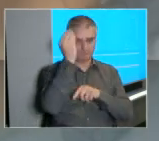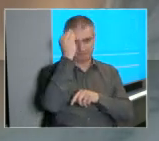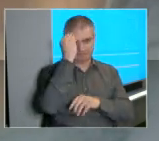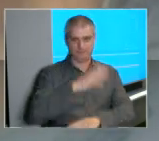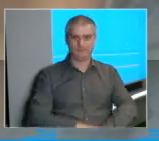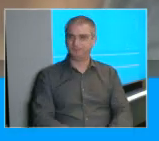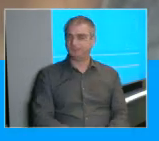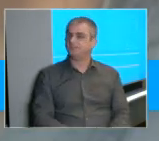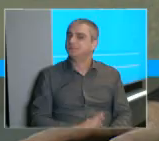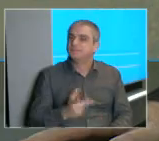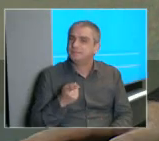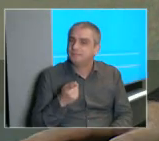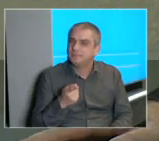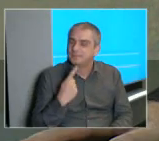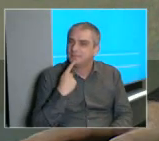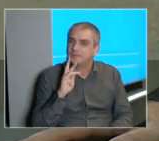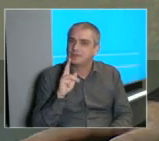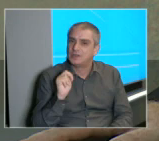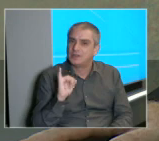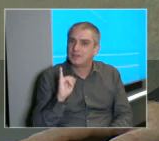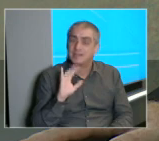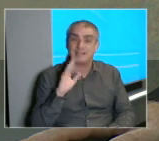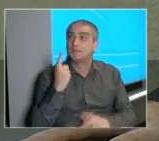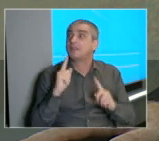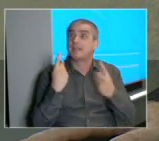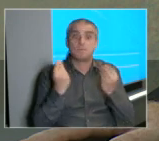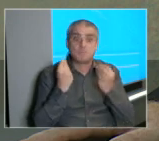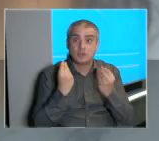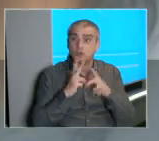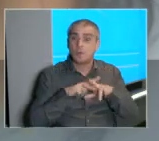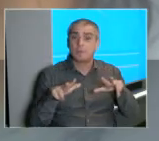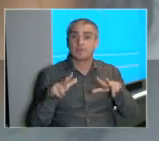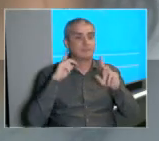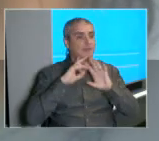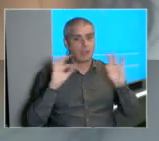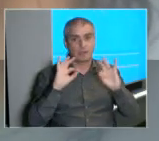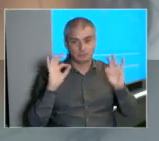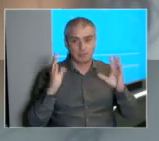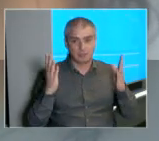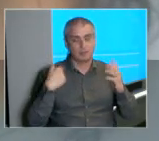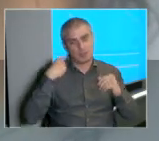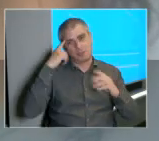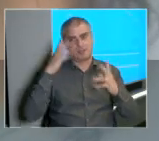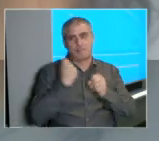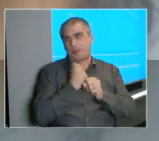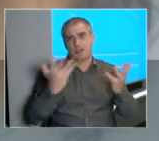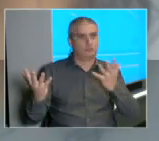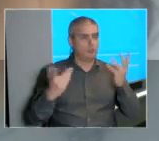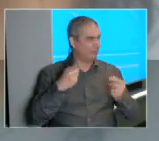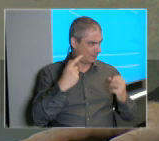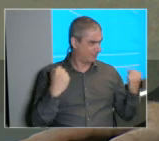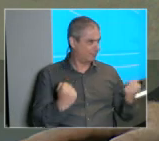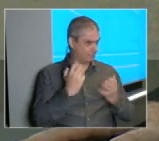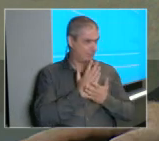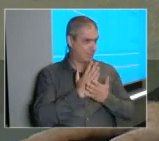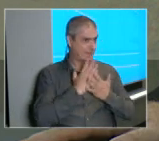הספר. מה רוני? שאם יקרה באמת מצב שיהיה אזעקה, אז נדע מה לעשות. ואתם